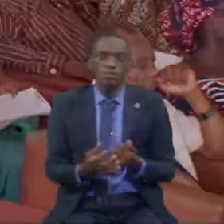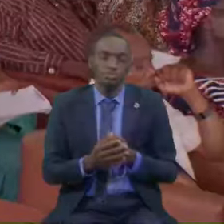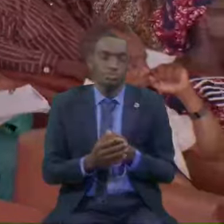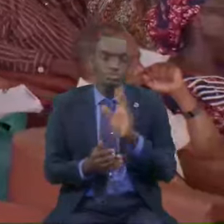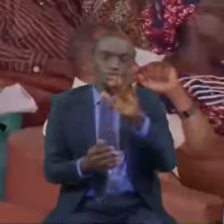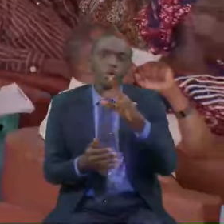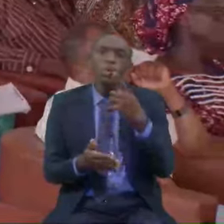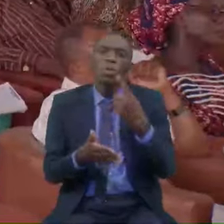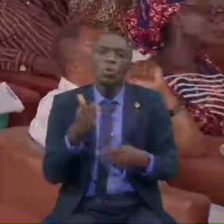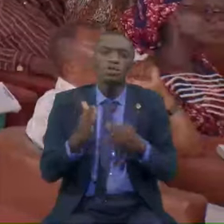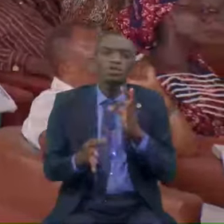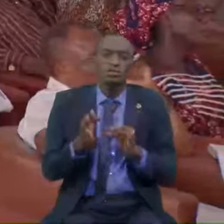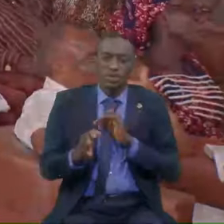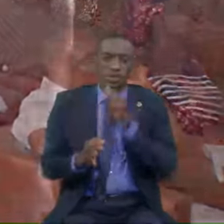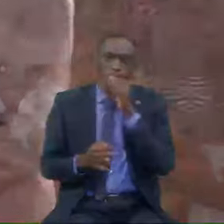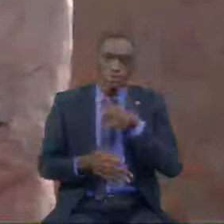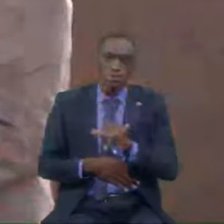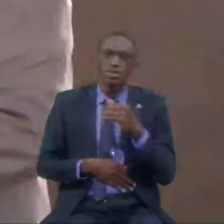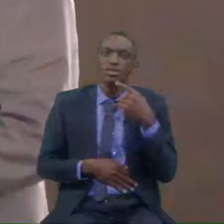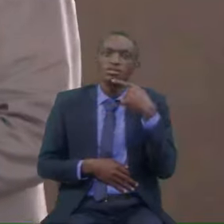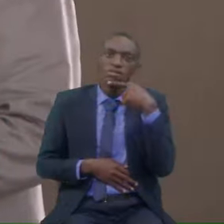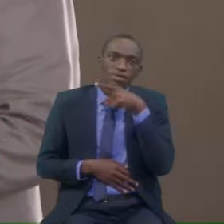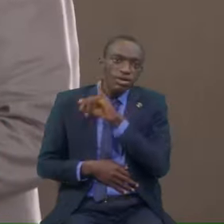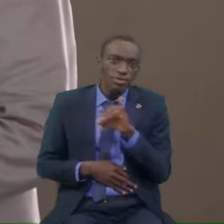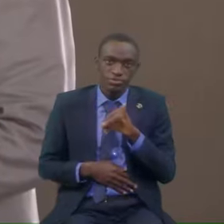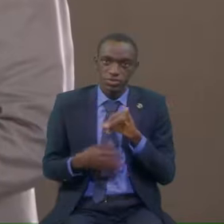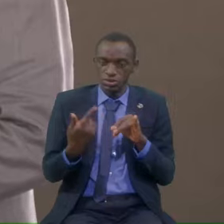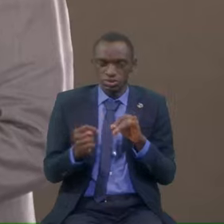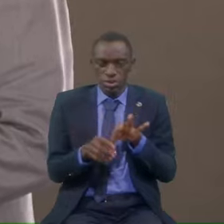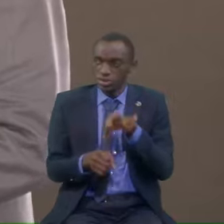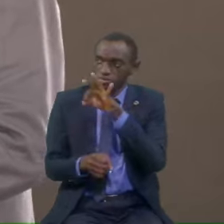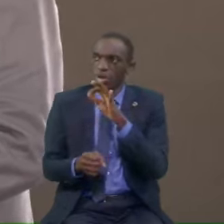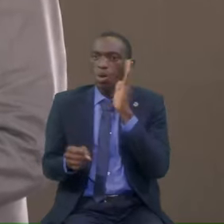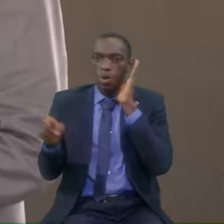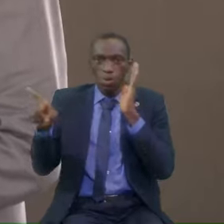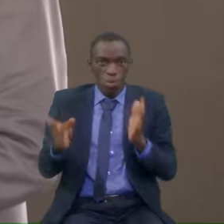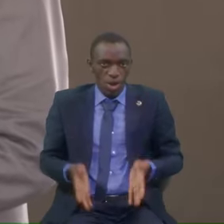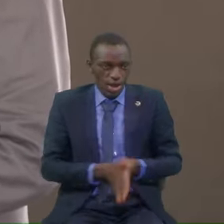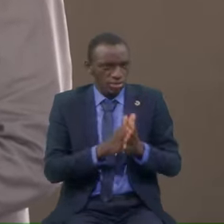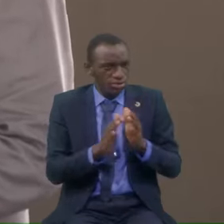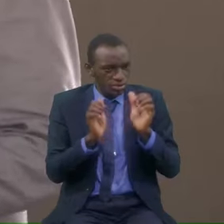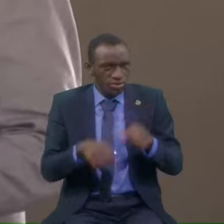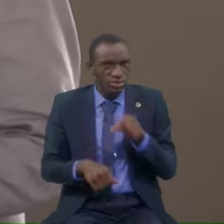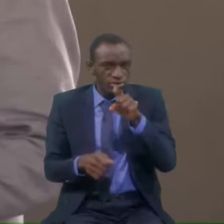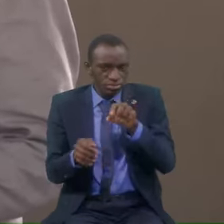Et si je continue à mentir, le Saint-Esprit dira, est-ce que tu peux ôter cela du chemin?